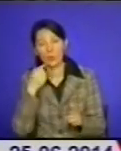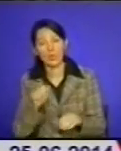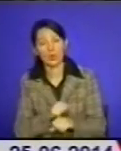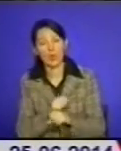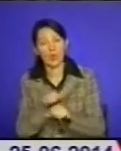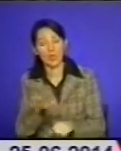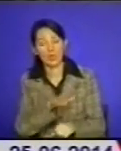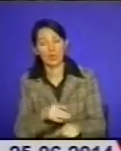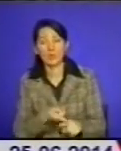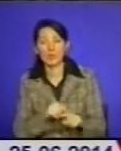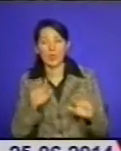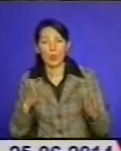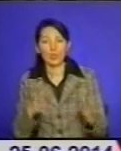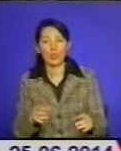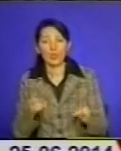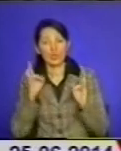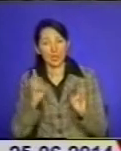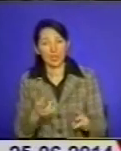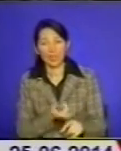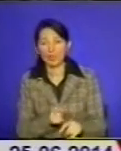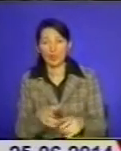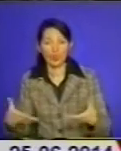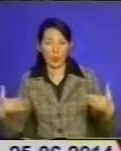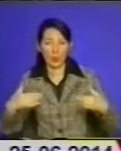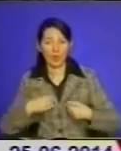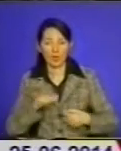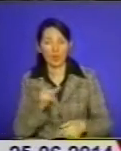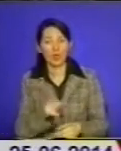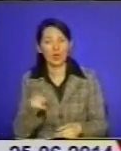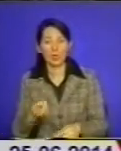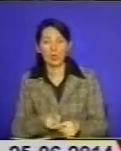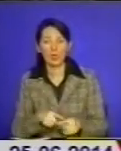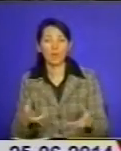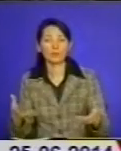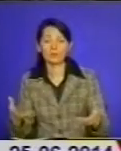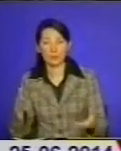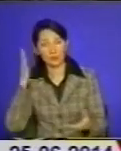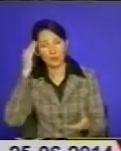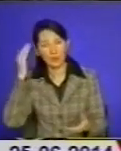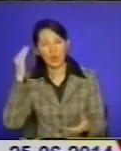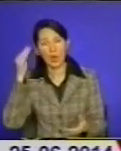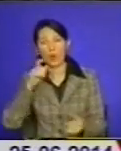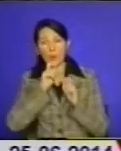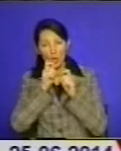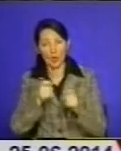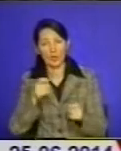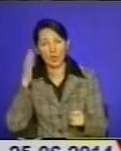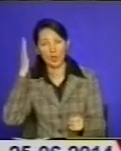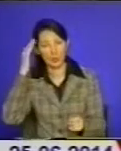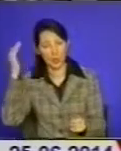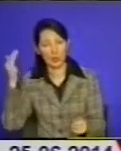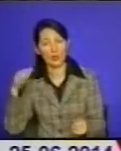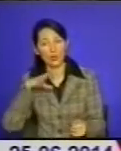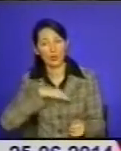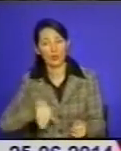події трагічні дуже вплинули на людей, які обдаровані творчим духом. І всі вони переживали